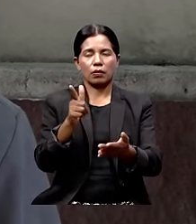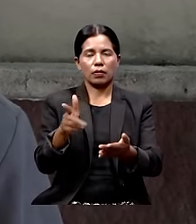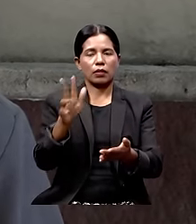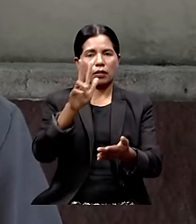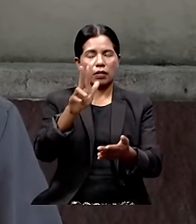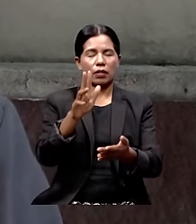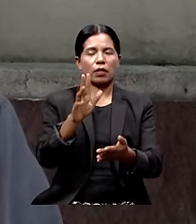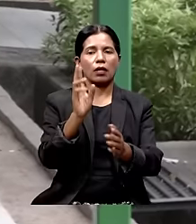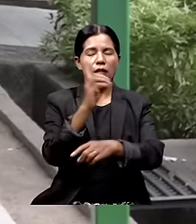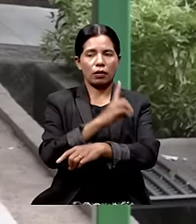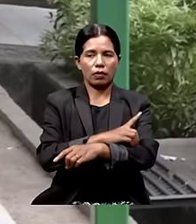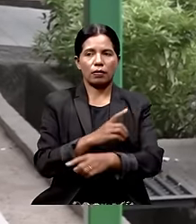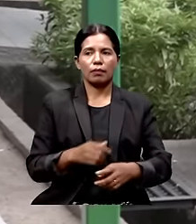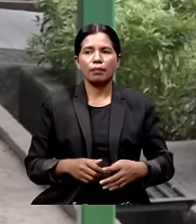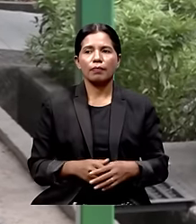ni.